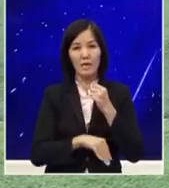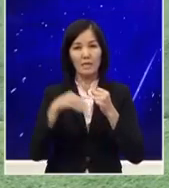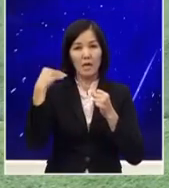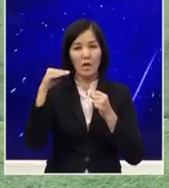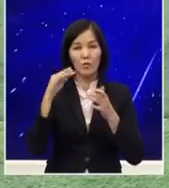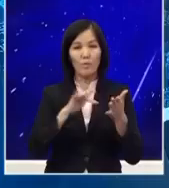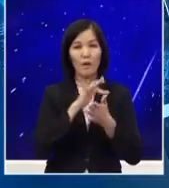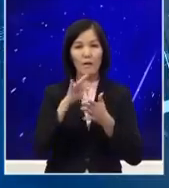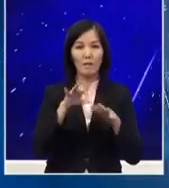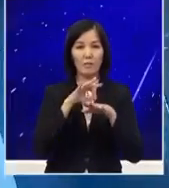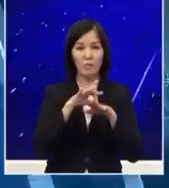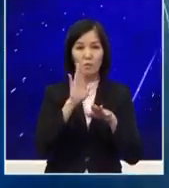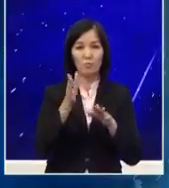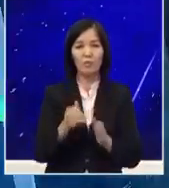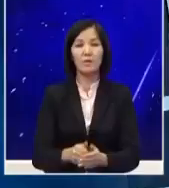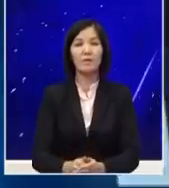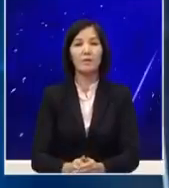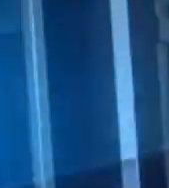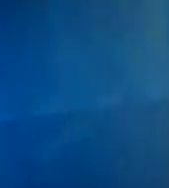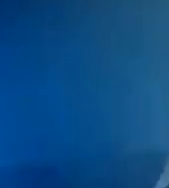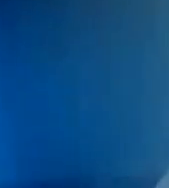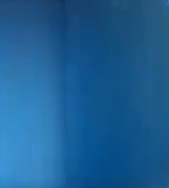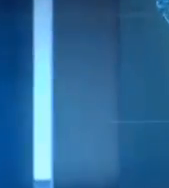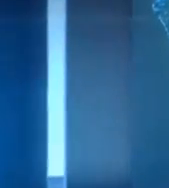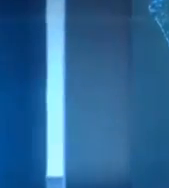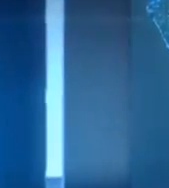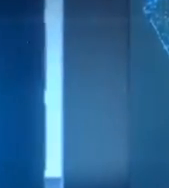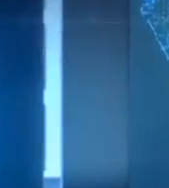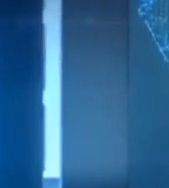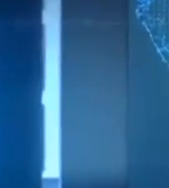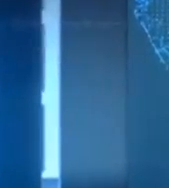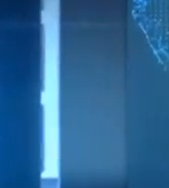жалауын желбіретпек. Жарқын Нұрланұлы, Абылай Құттықбай, Жетісу телеарнасы.